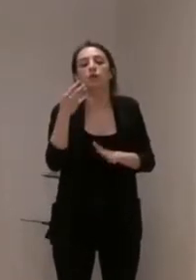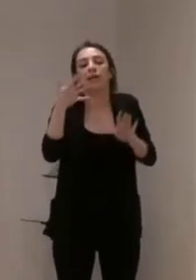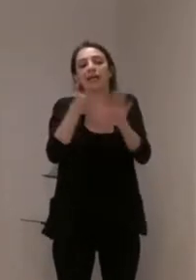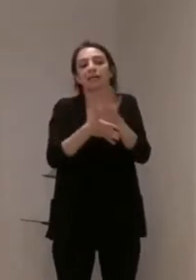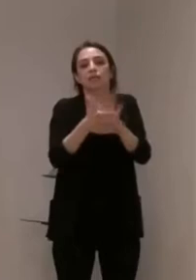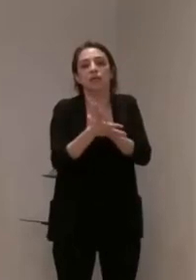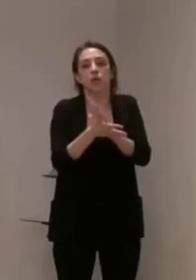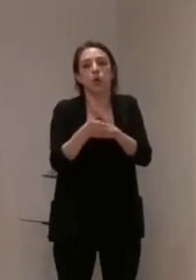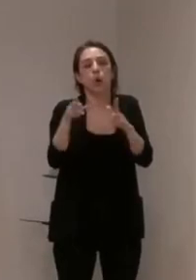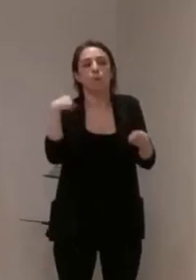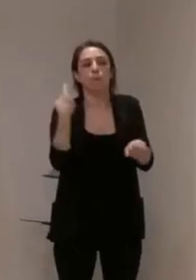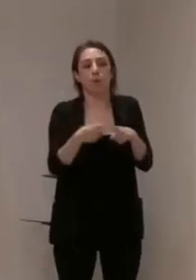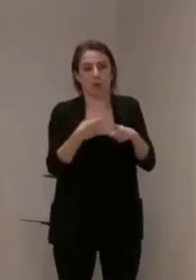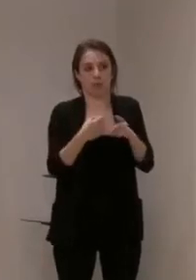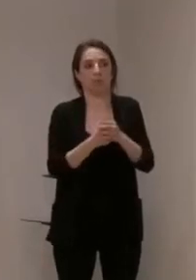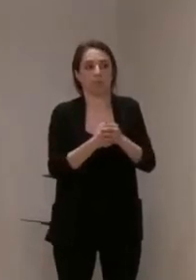perquè